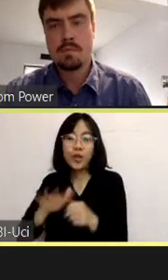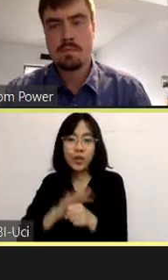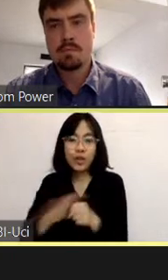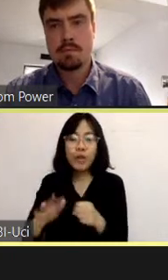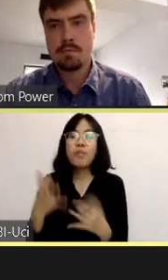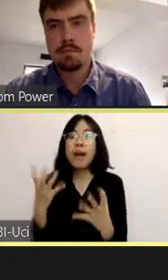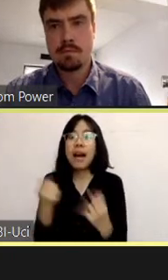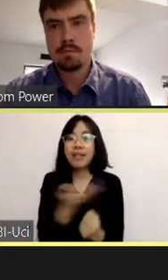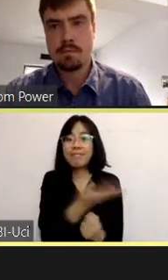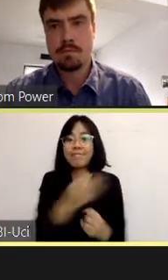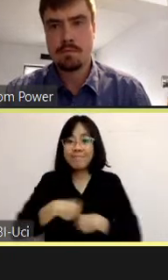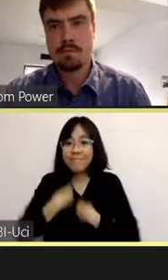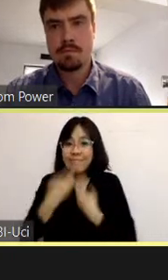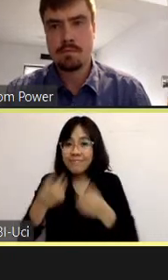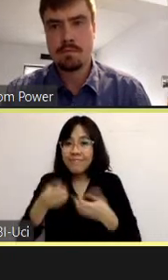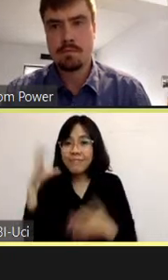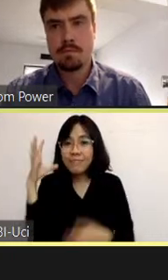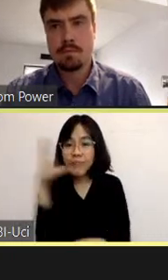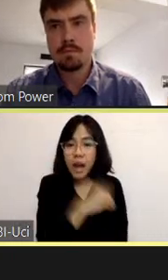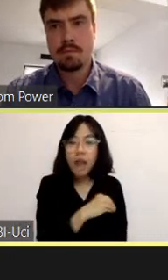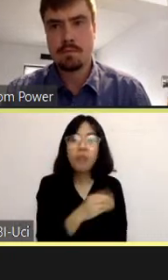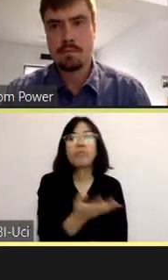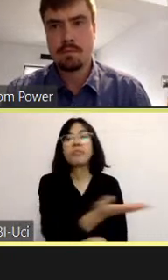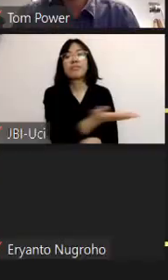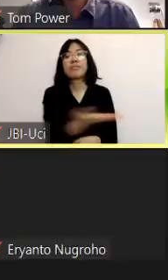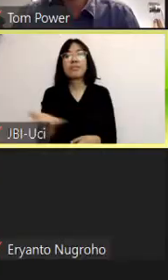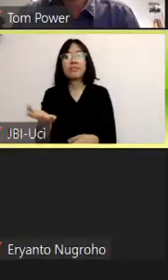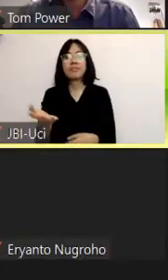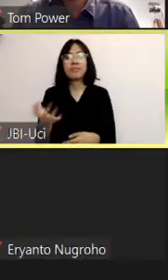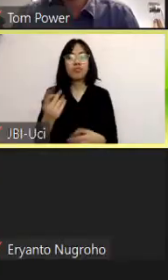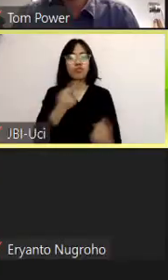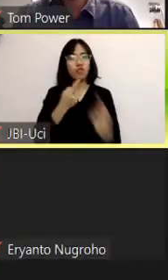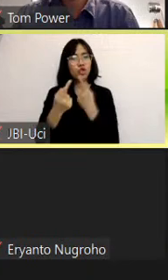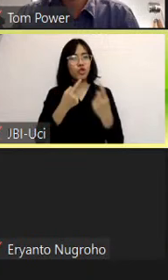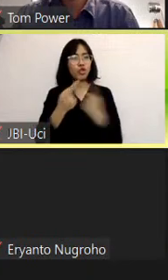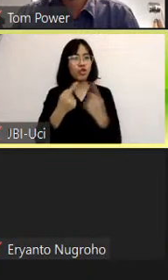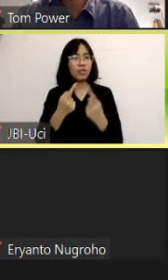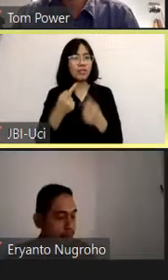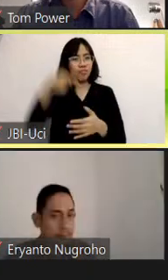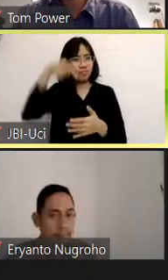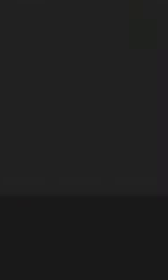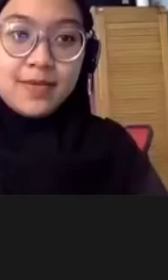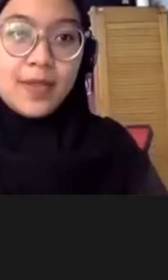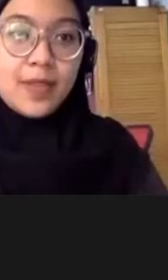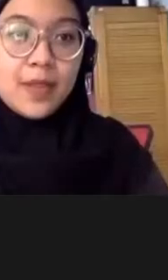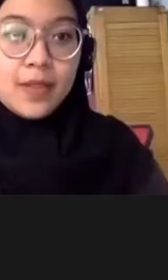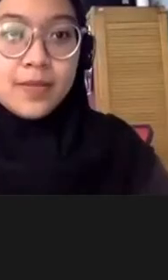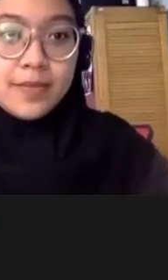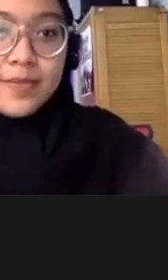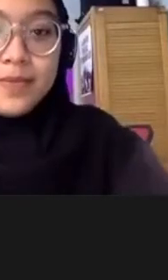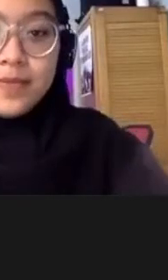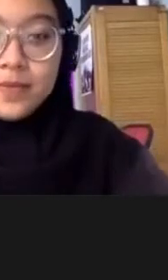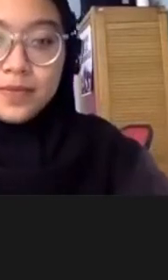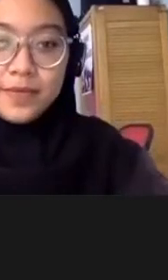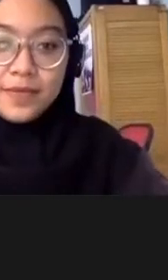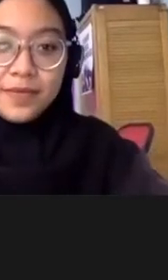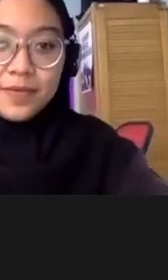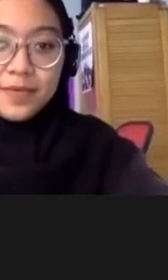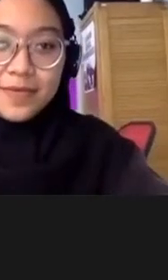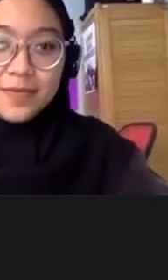dan saya terbuka untuk mendiskusikan ini pada pagi hari ini. Terima kasih.